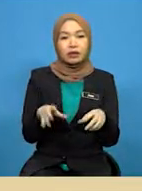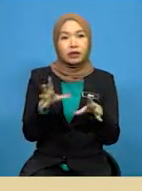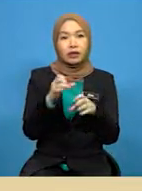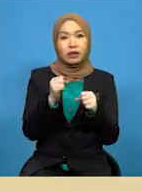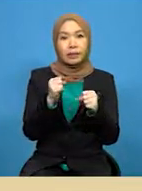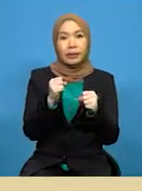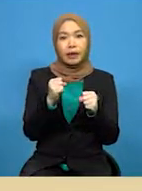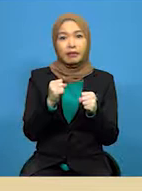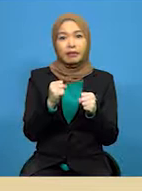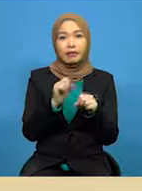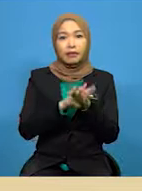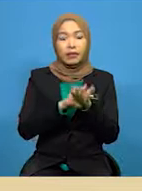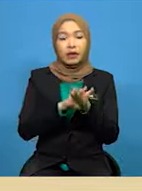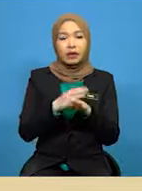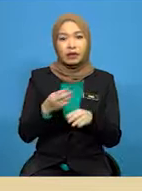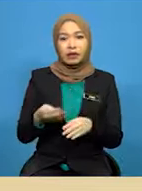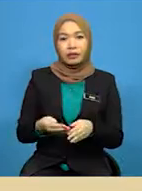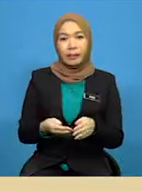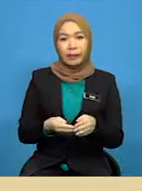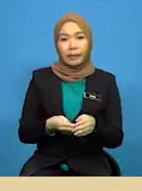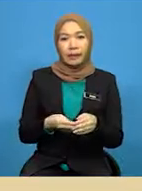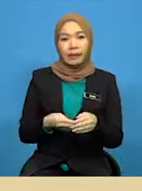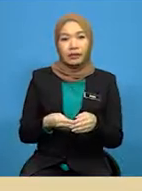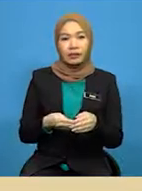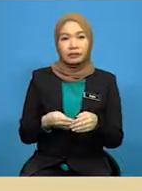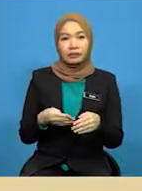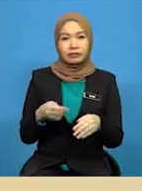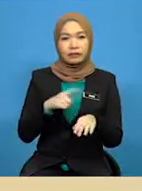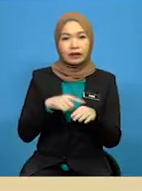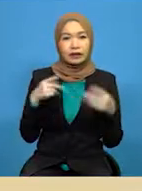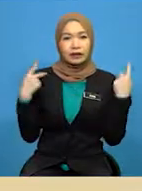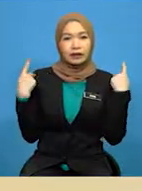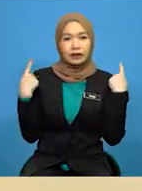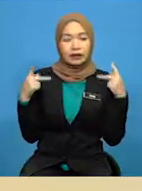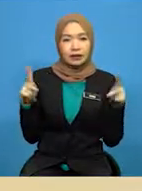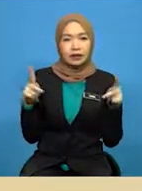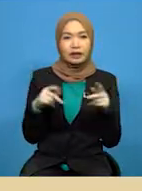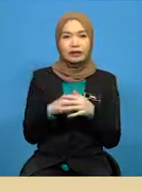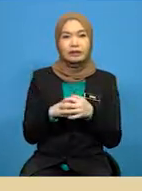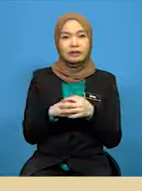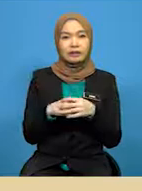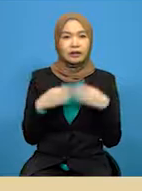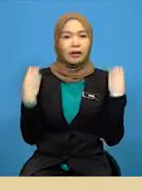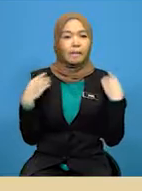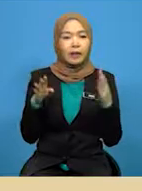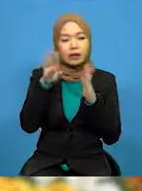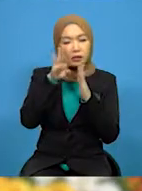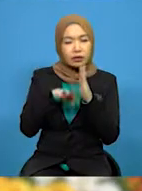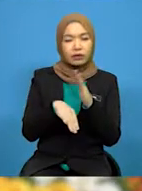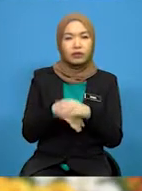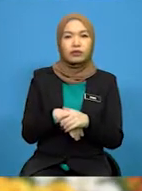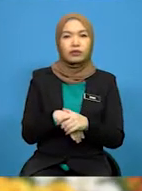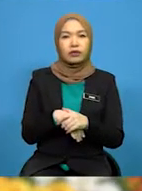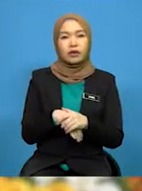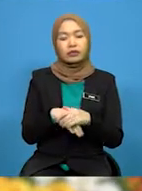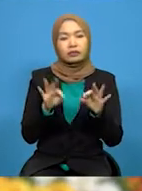hidup akan merosot. Lanjutan itu juga, tabungan merosot kerana perbelanjaan penggunaan meningkat.